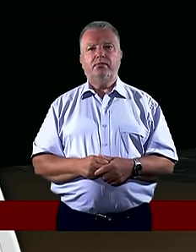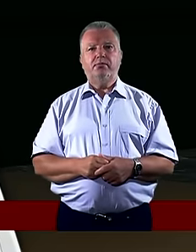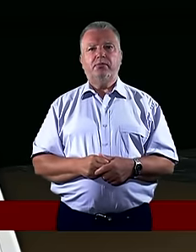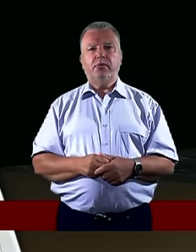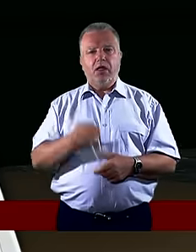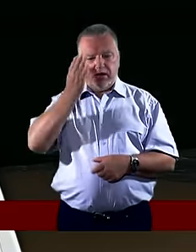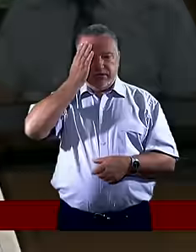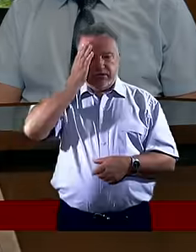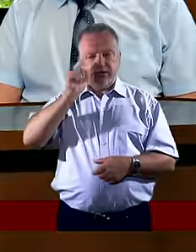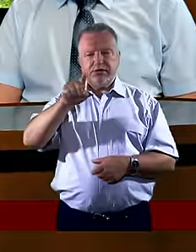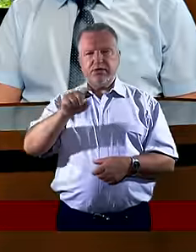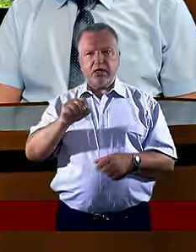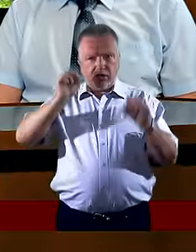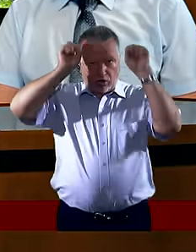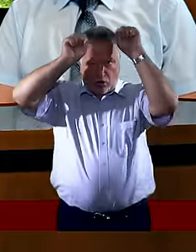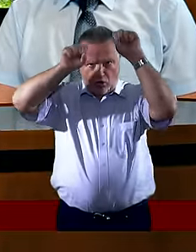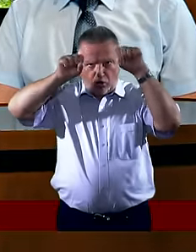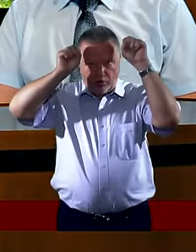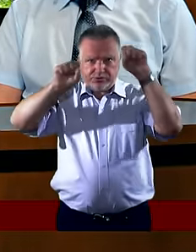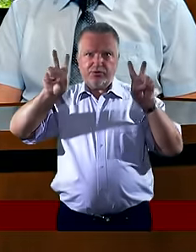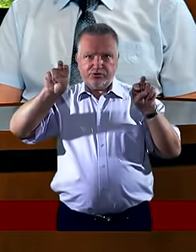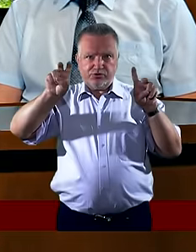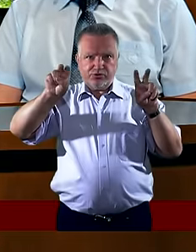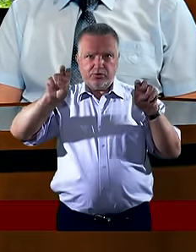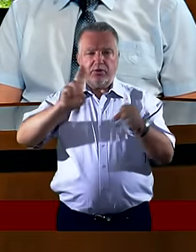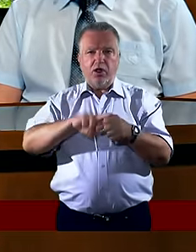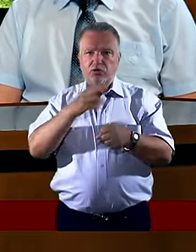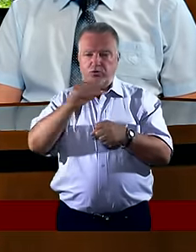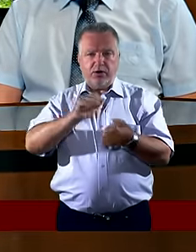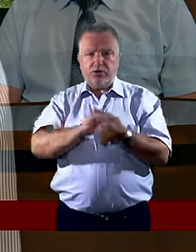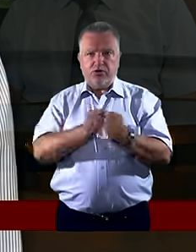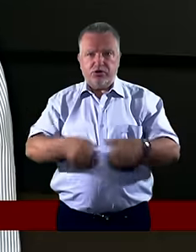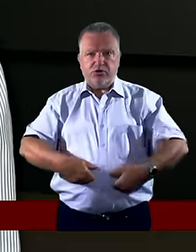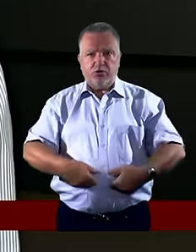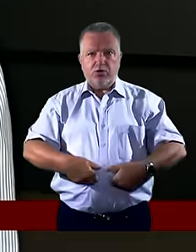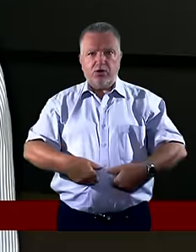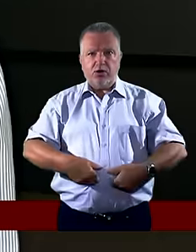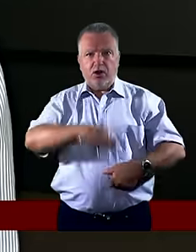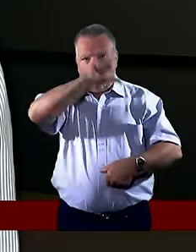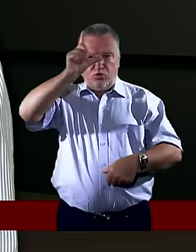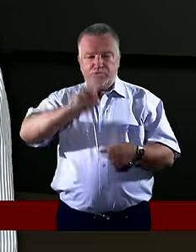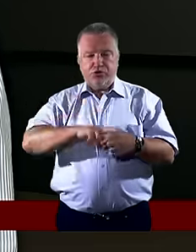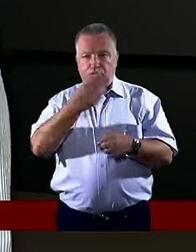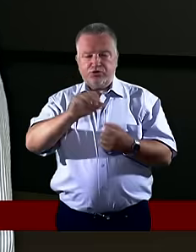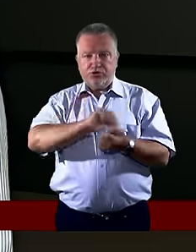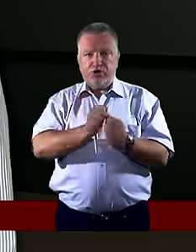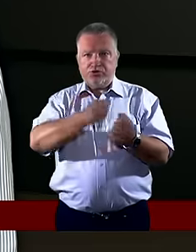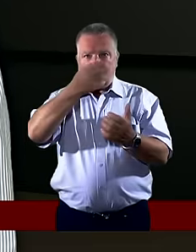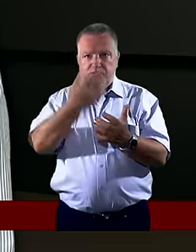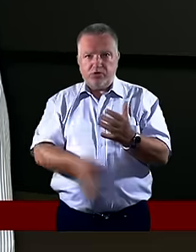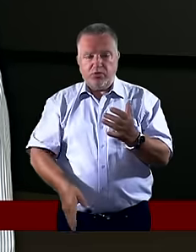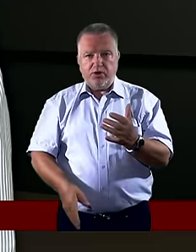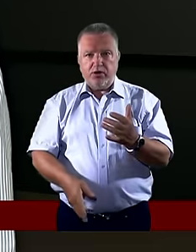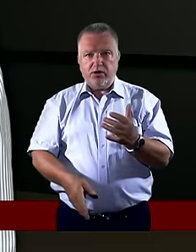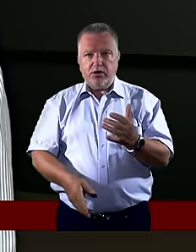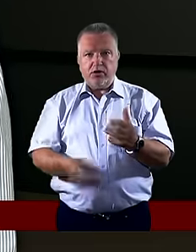może. A znacie takie owce, to w cudzysłowie oczywiście mówię, które nie są głodne? Ludzi, którzy nie są zgubieni?